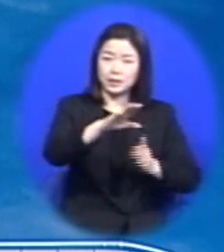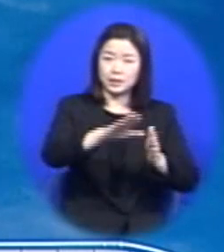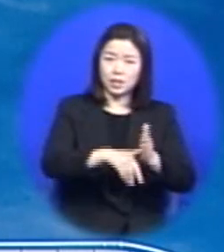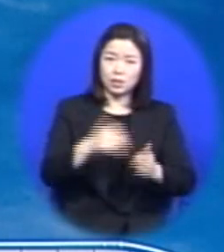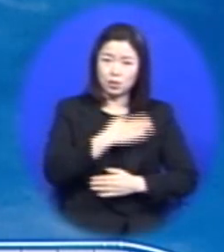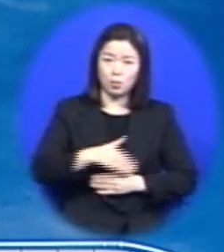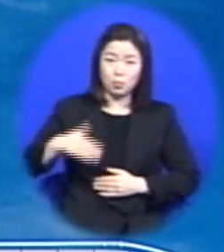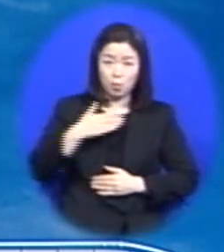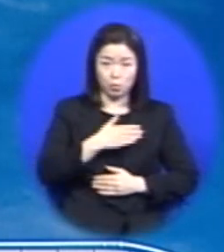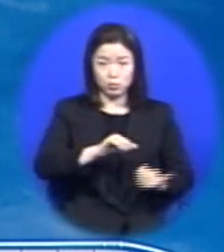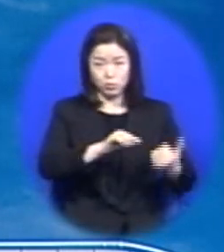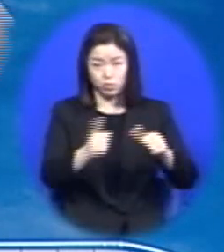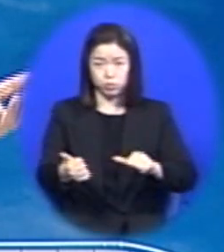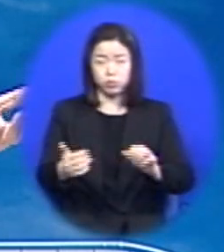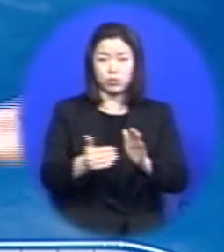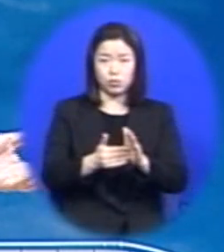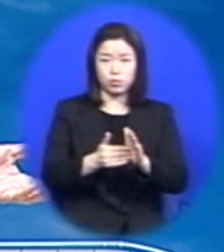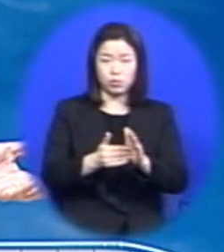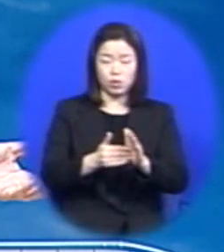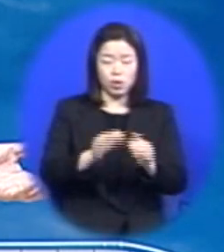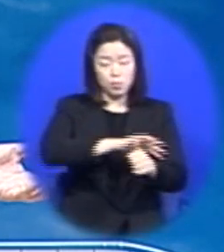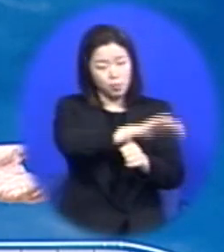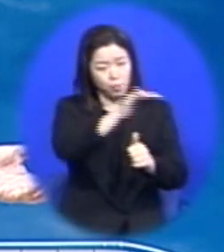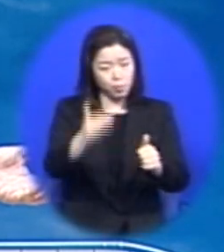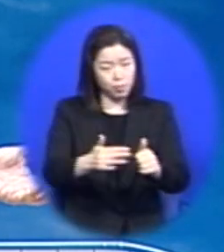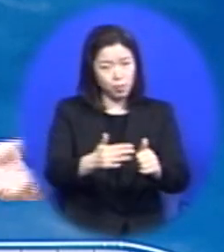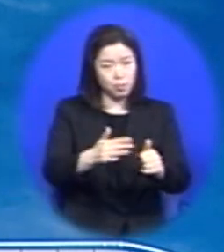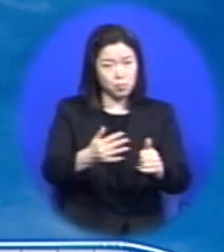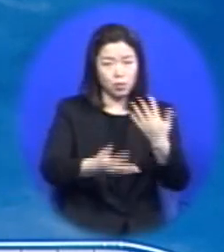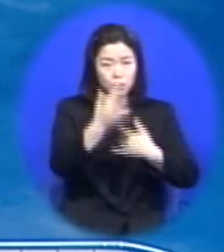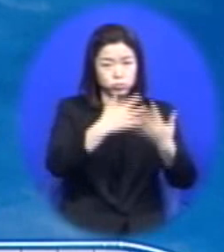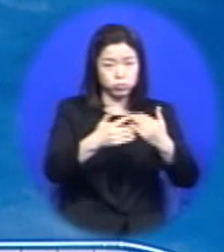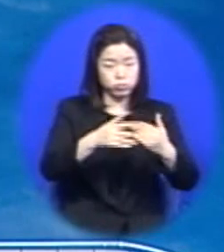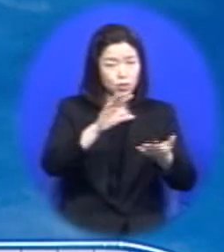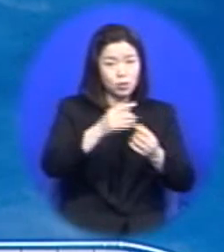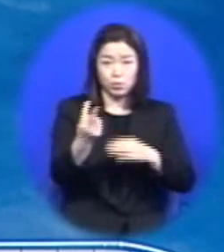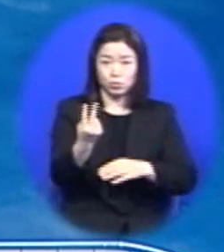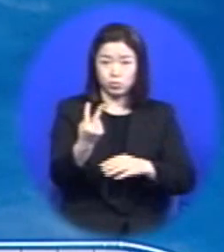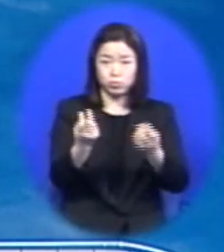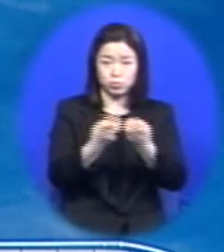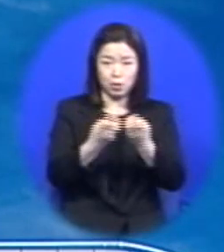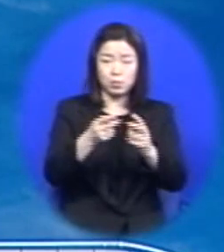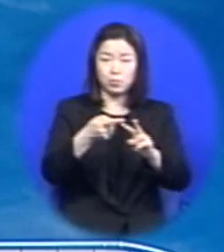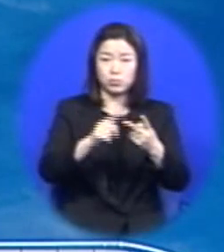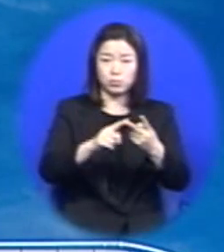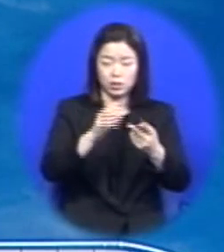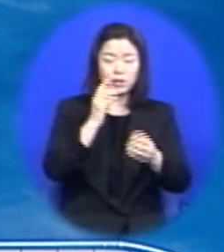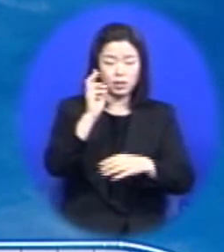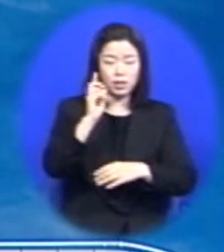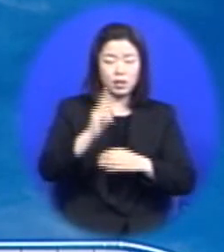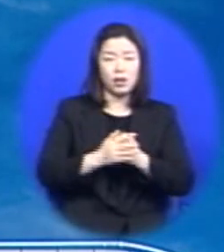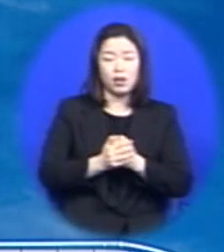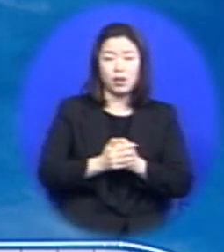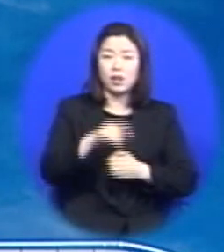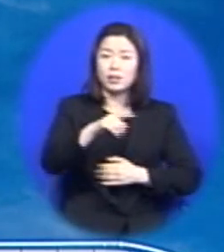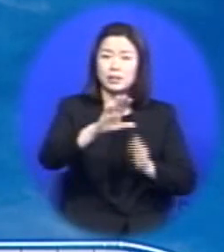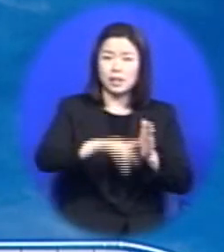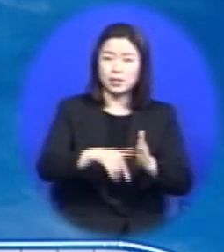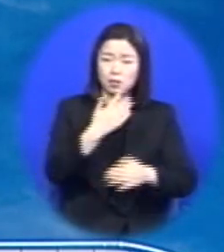몸은 죽어서 매장을 하거나 화장을 했습니다. 여러분의 마음은 이미 그때는 더 없습니다. 그때는 영만